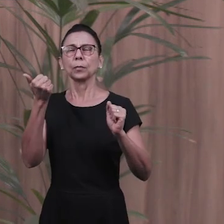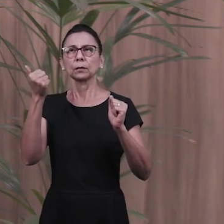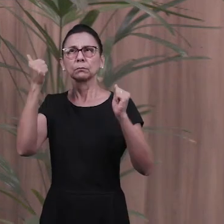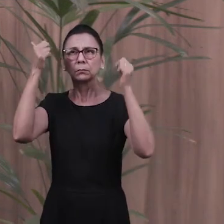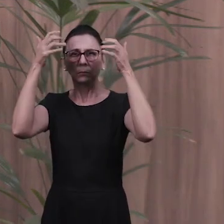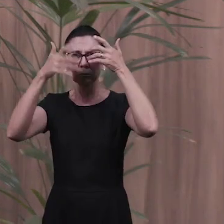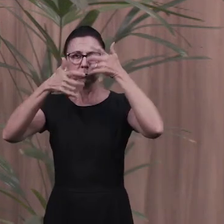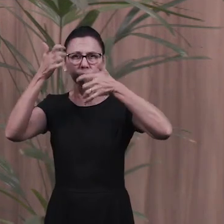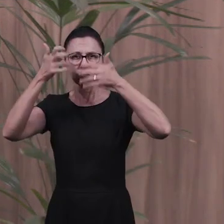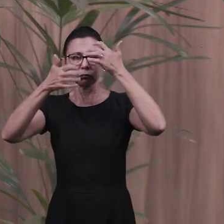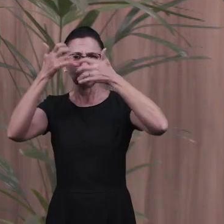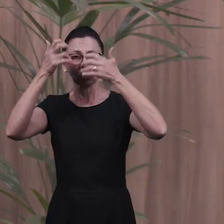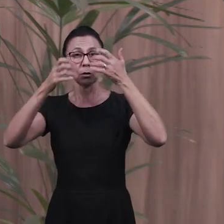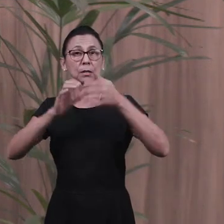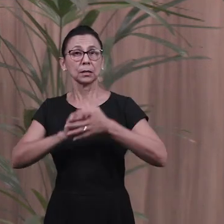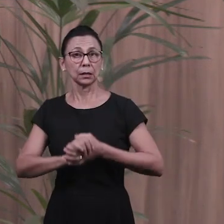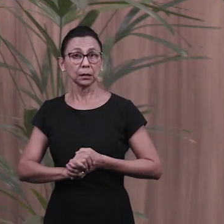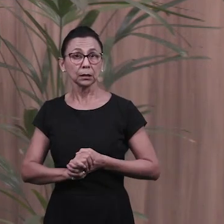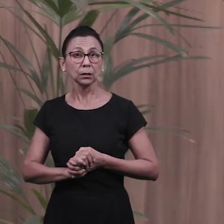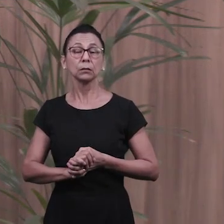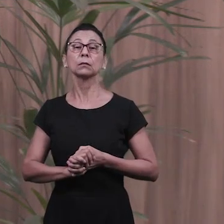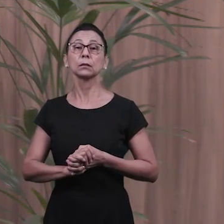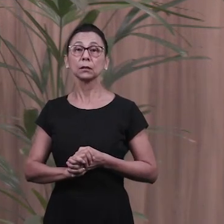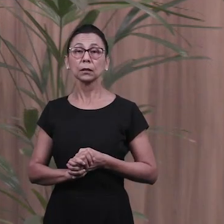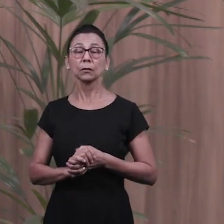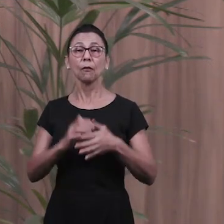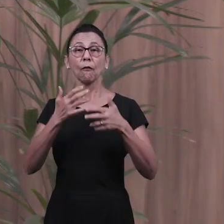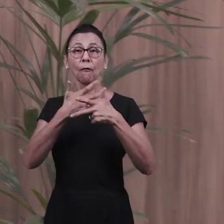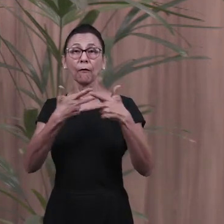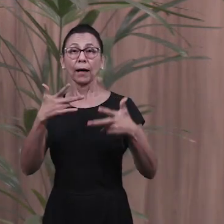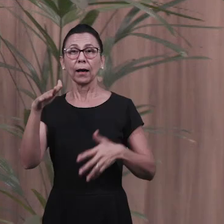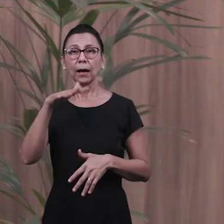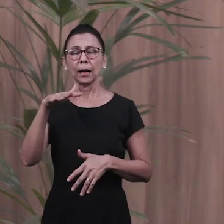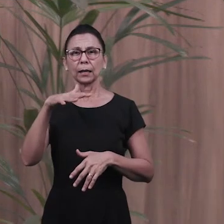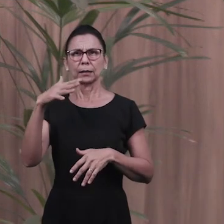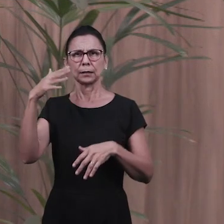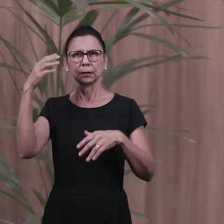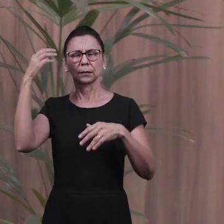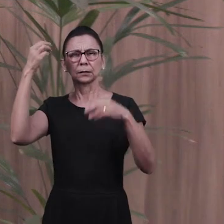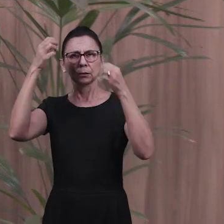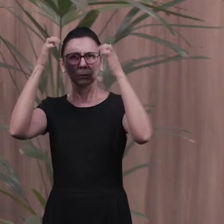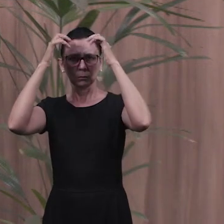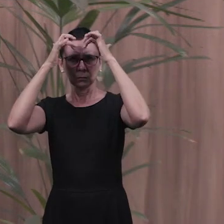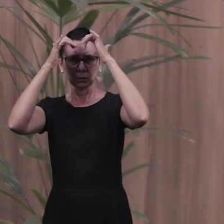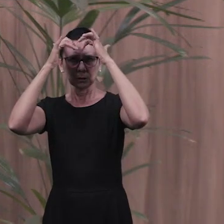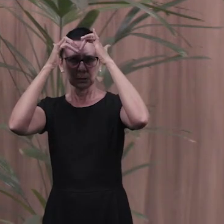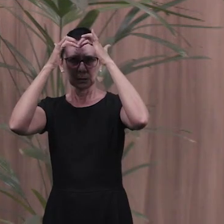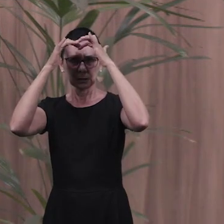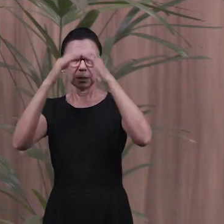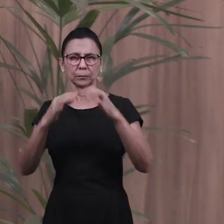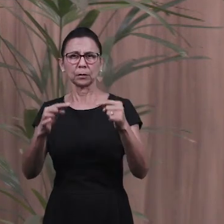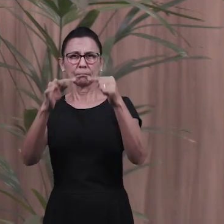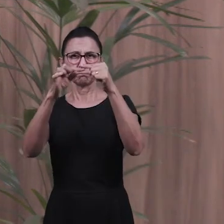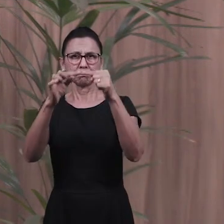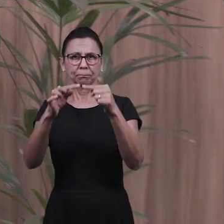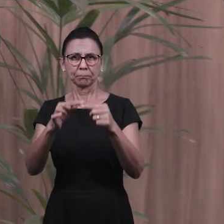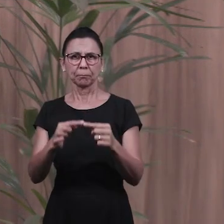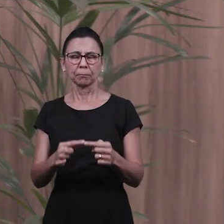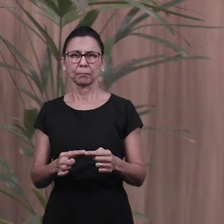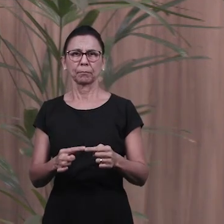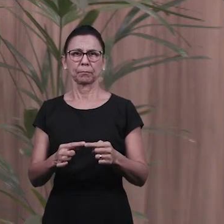aussi, les œuvres d'art aussi, parce que cela touche plusieurs parties du cerveau. Donc,